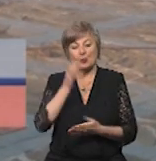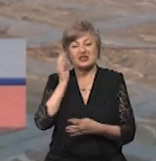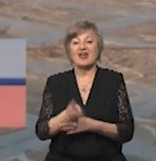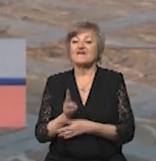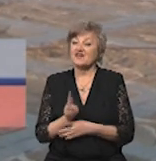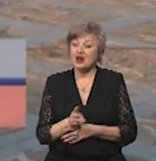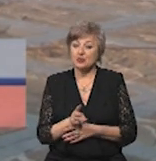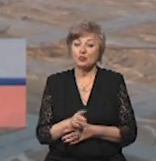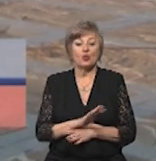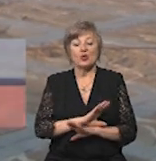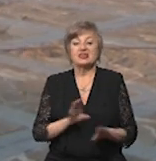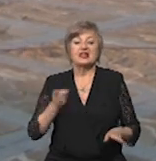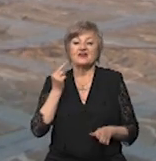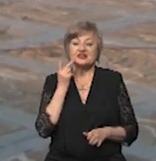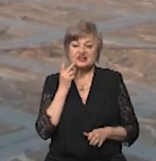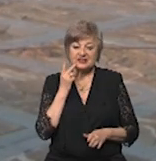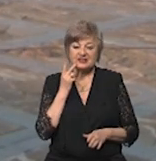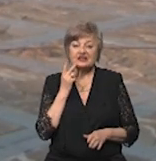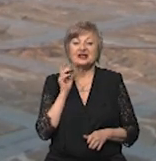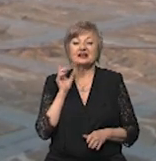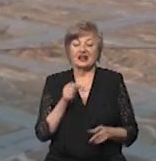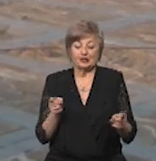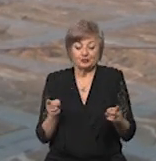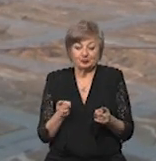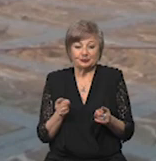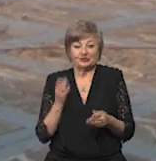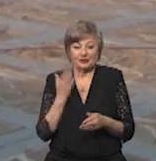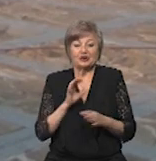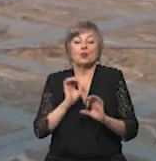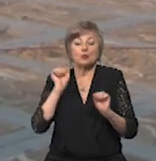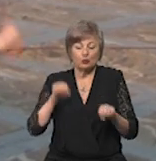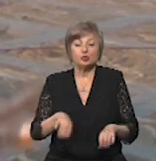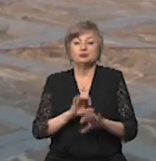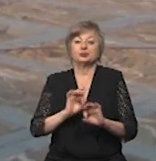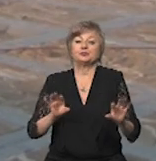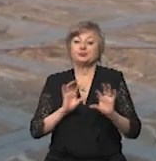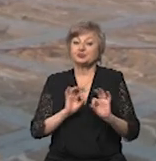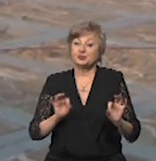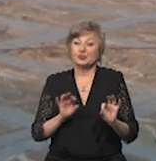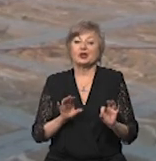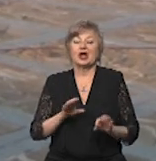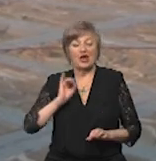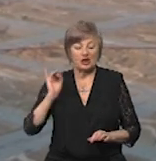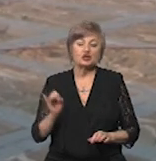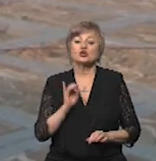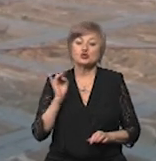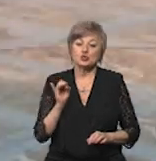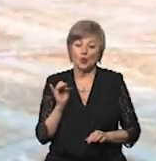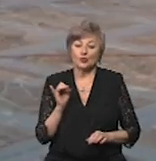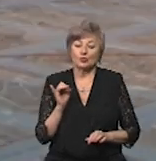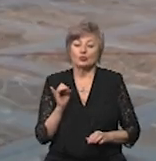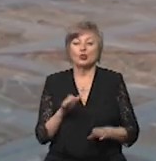що не завжди, і що, власне, навіть коротким метром можна розповісти цілісну історію